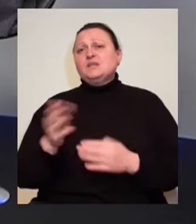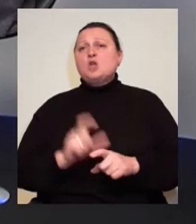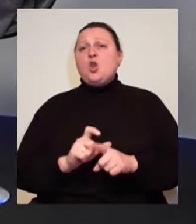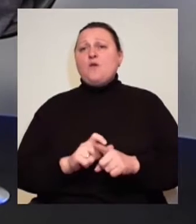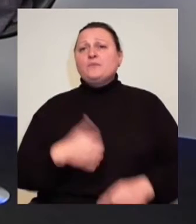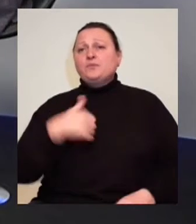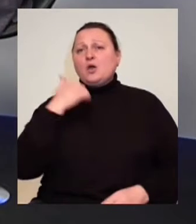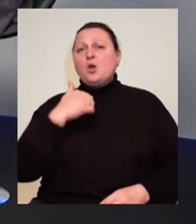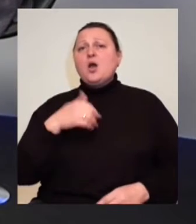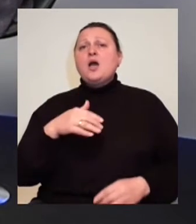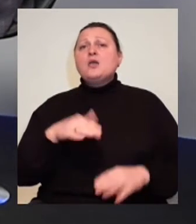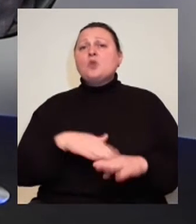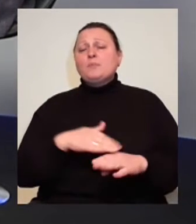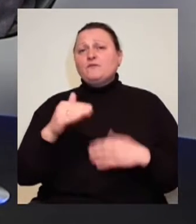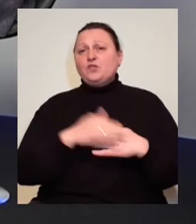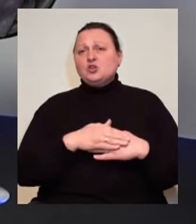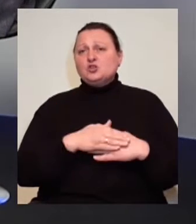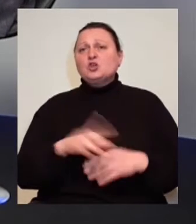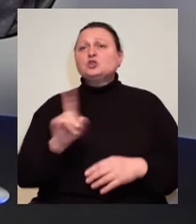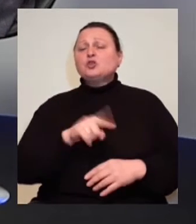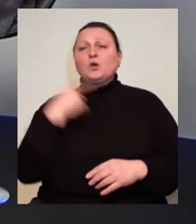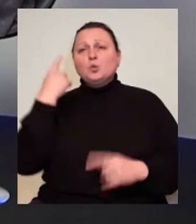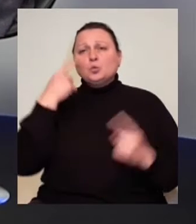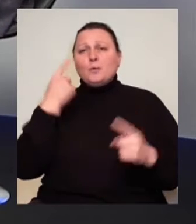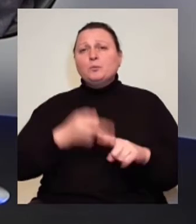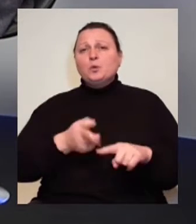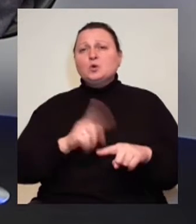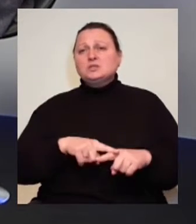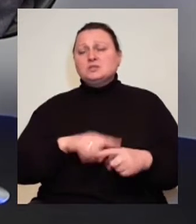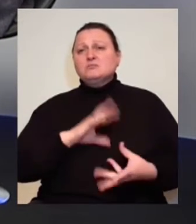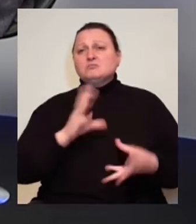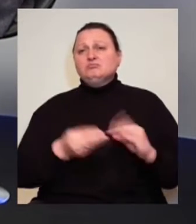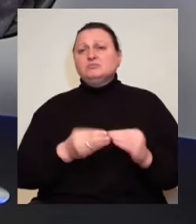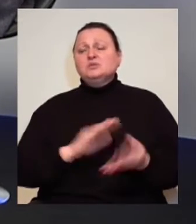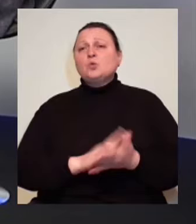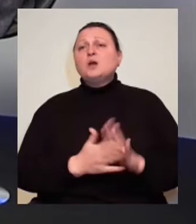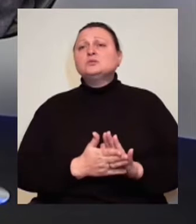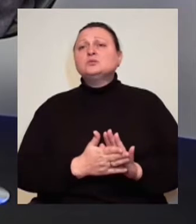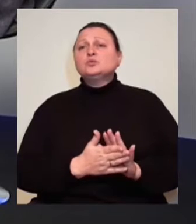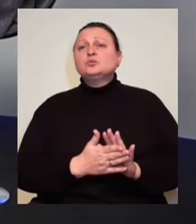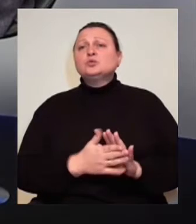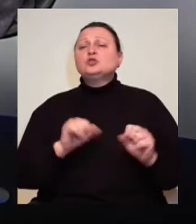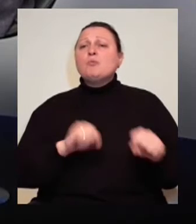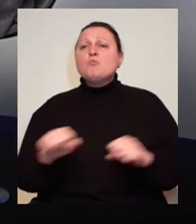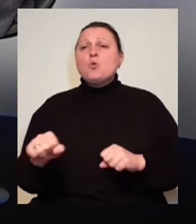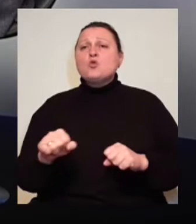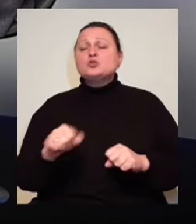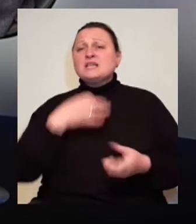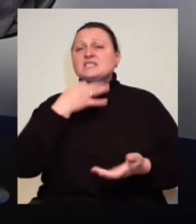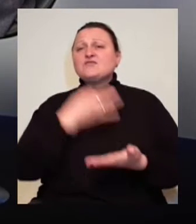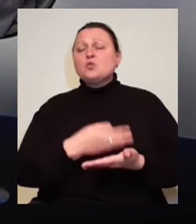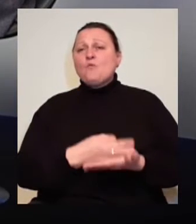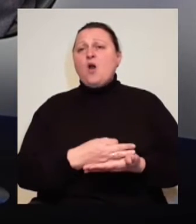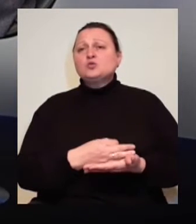Вітаю вас, пане Олександре. Добрий вечір. От що ви думаєте щодо цього? От, чи можна дійсно звинувачувати у